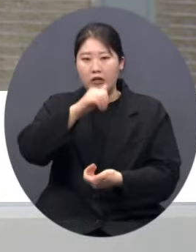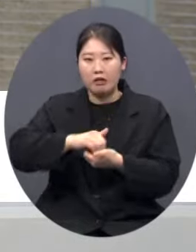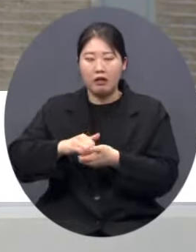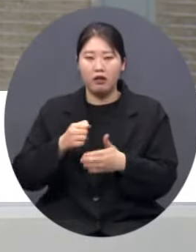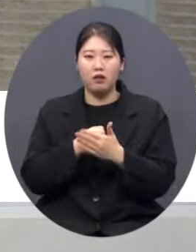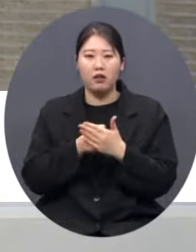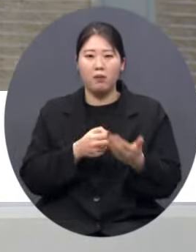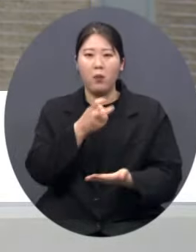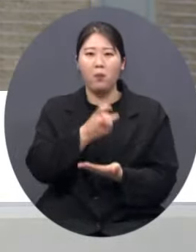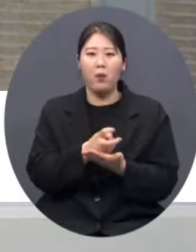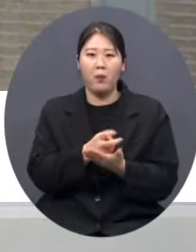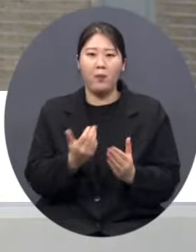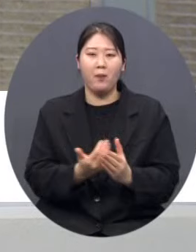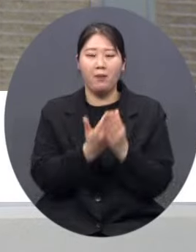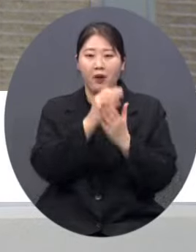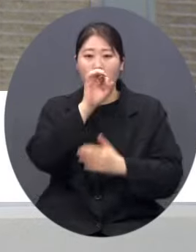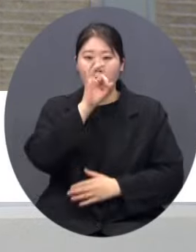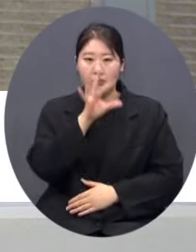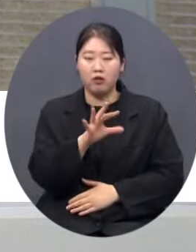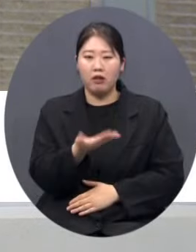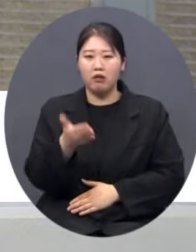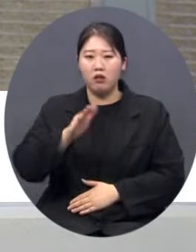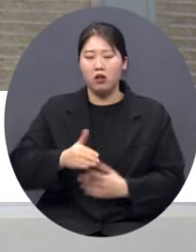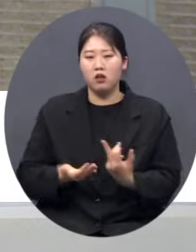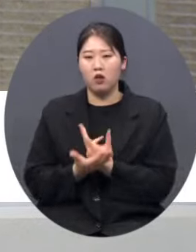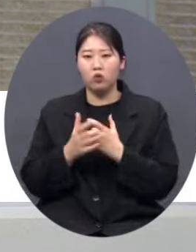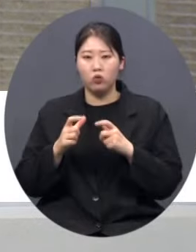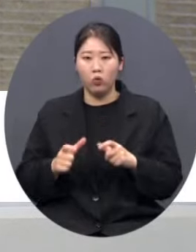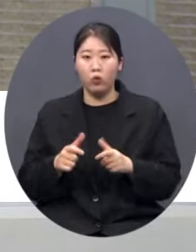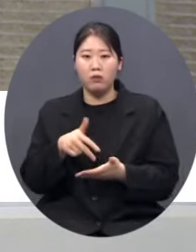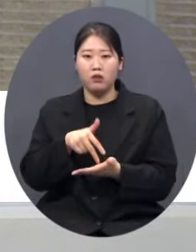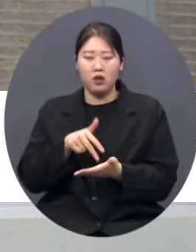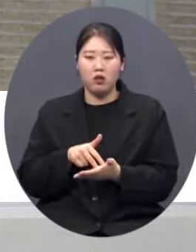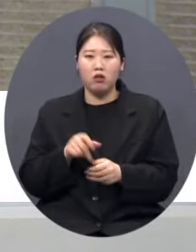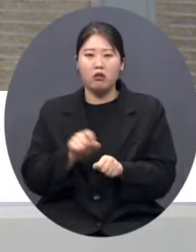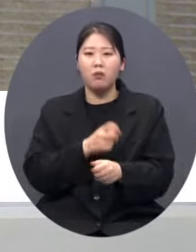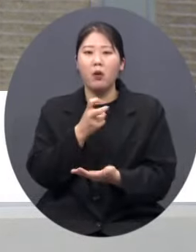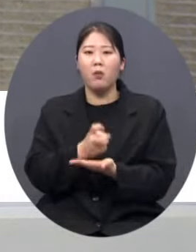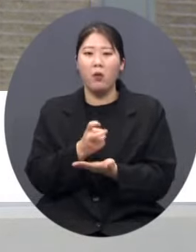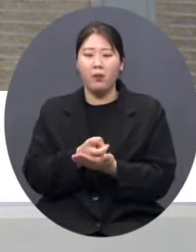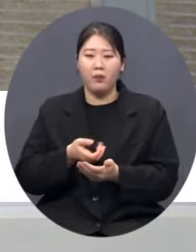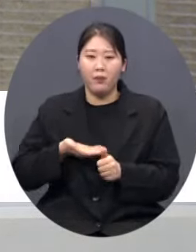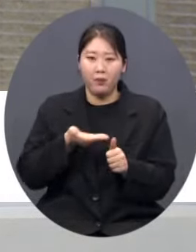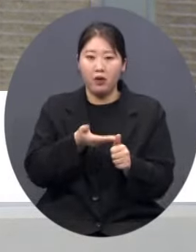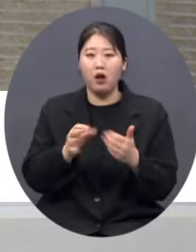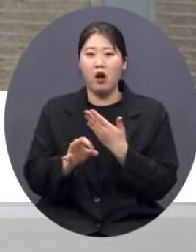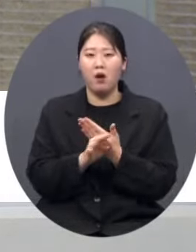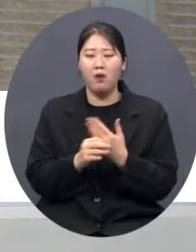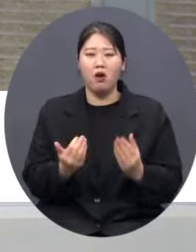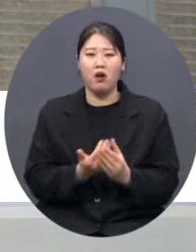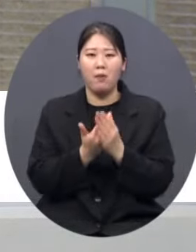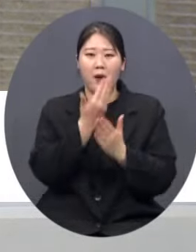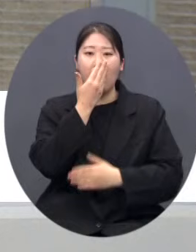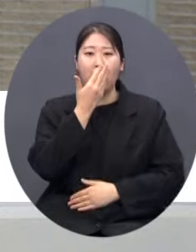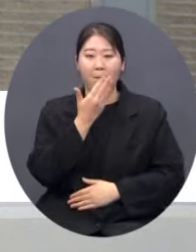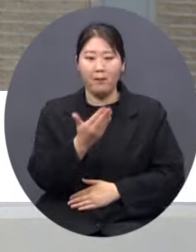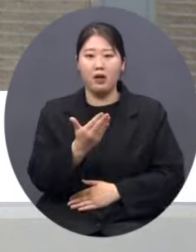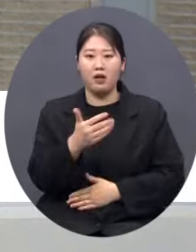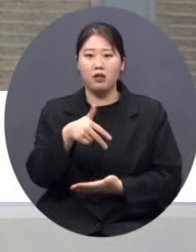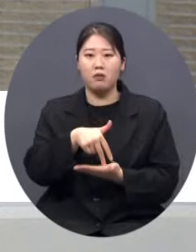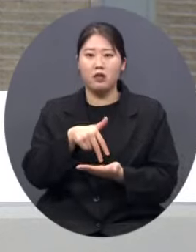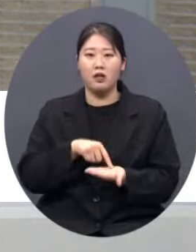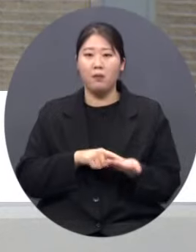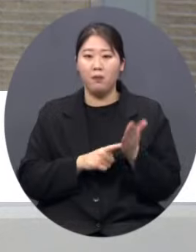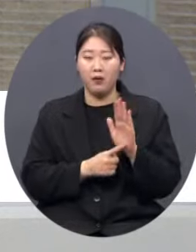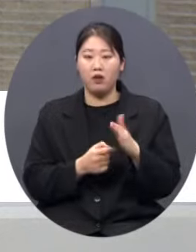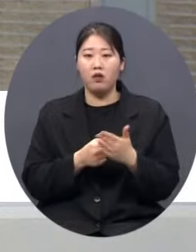개발이 어려운 곳인데 제주도가 제주 특별법을 적용하면이 개발을 허용할 수도 있다는 입장을